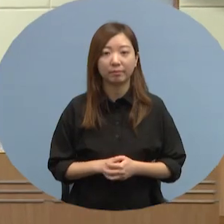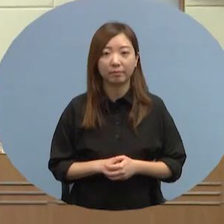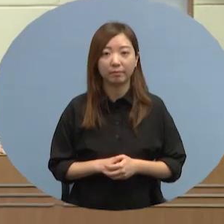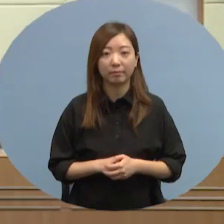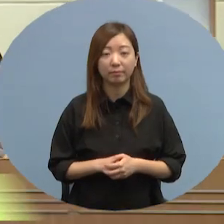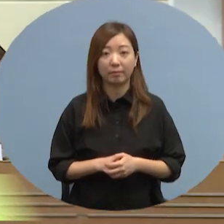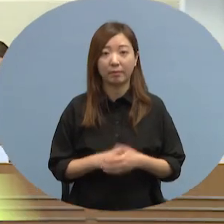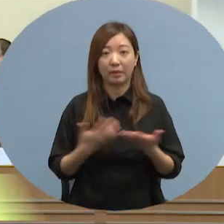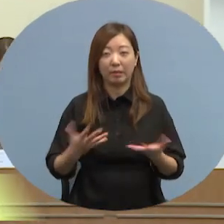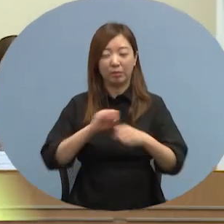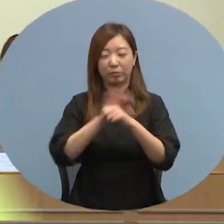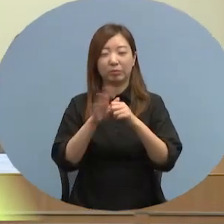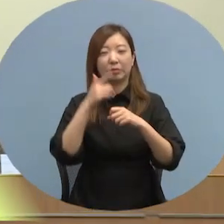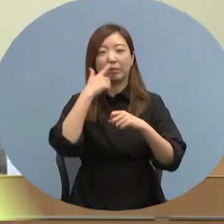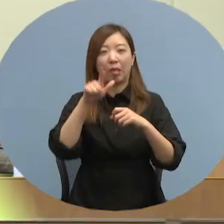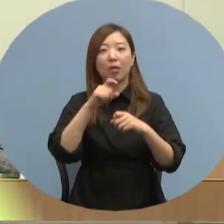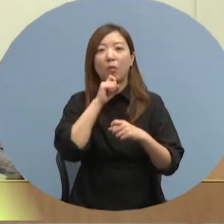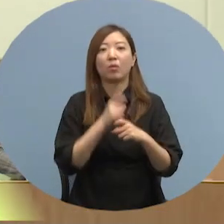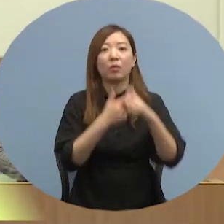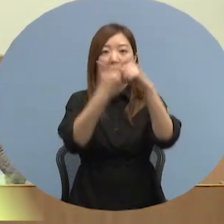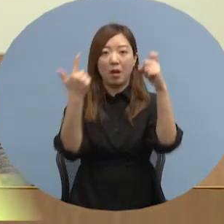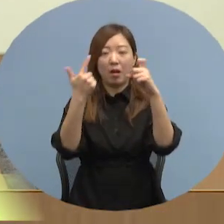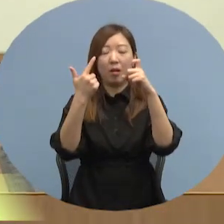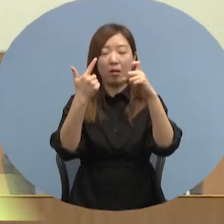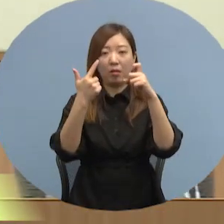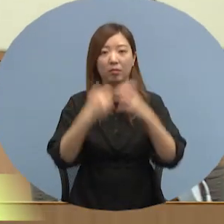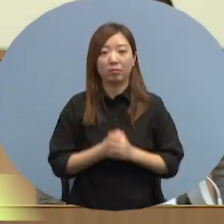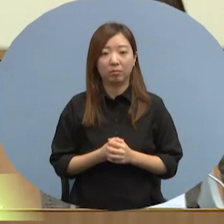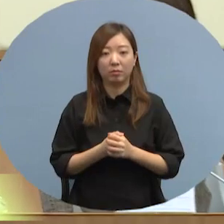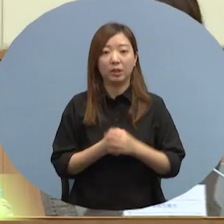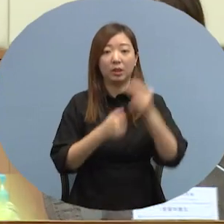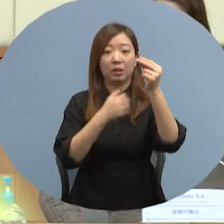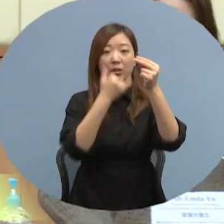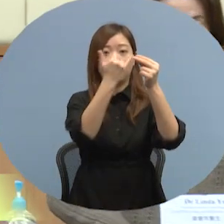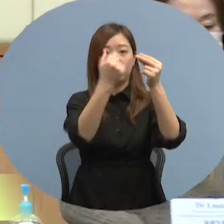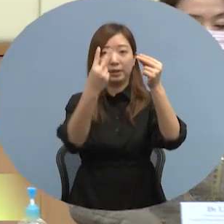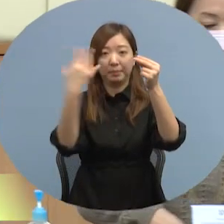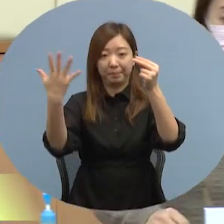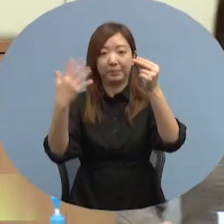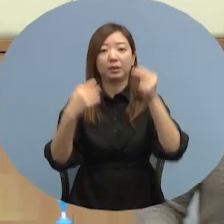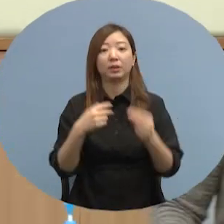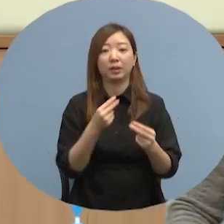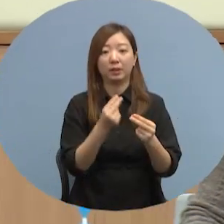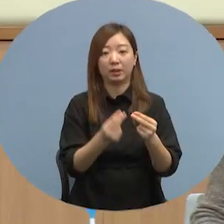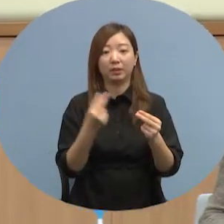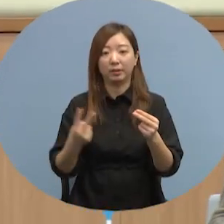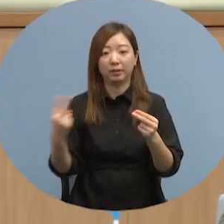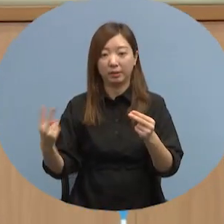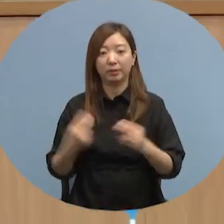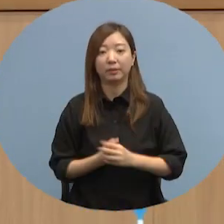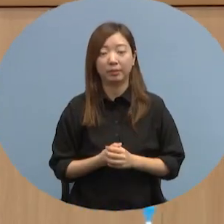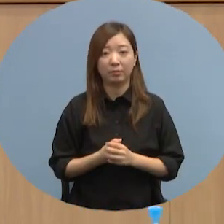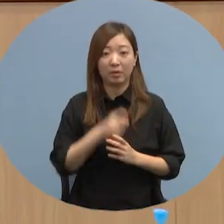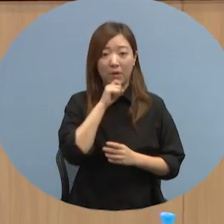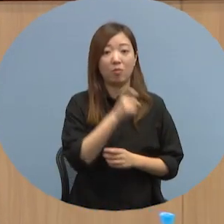我哋確診咗98宗個案咯，個案編號係7625去到7722，其中有9